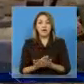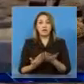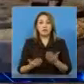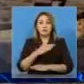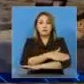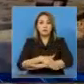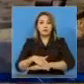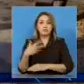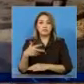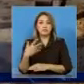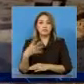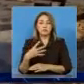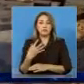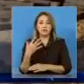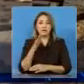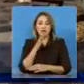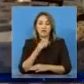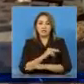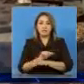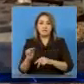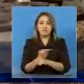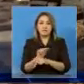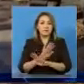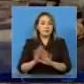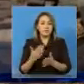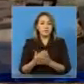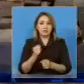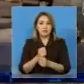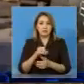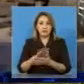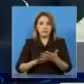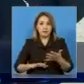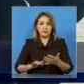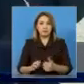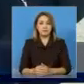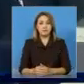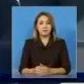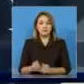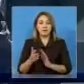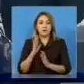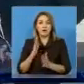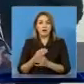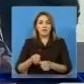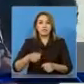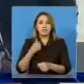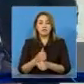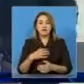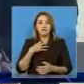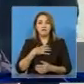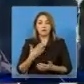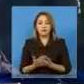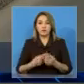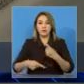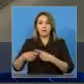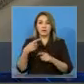улицы, которые 30-40 лет не ремонтировались. Надеемся, что эти работы не прекратятся. В свою очередь, градоначальник отметил важную роль обратной